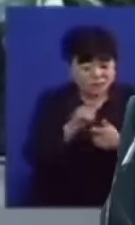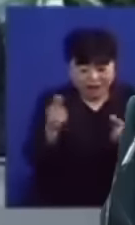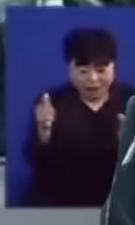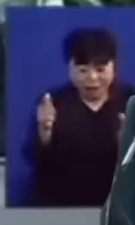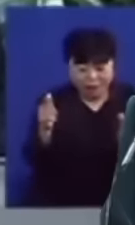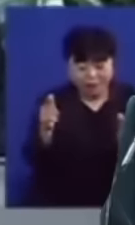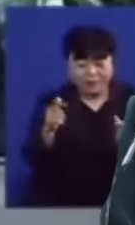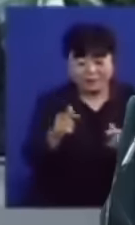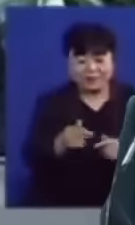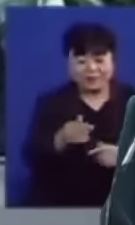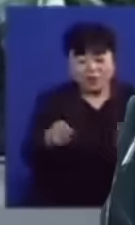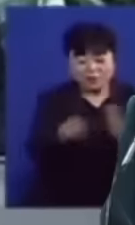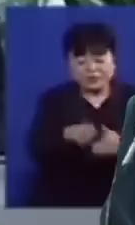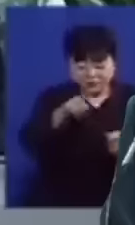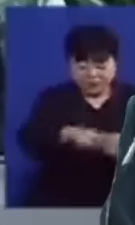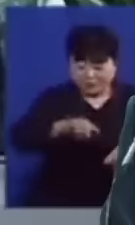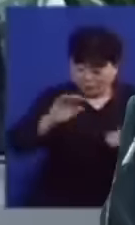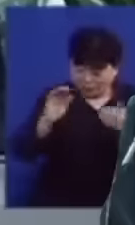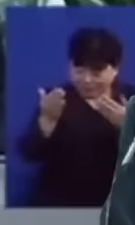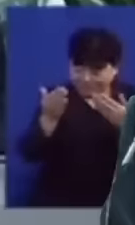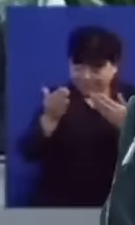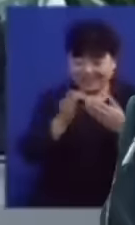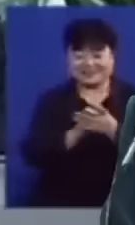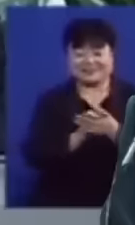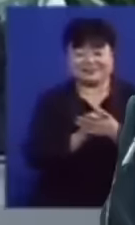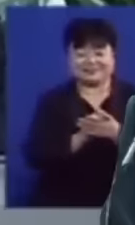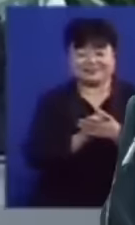아닙니다. 내 믿은 대로 될지어다.